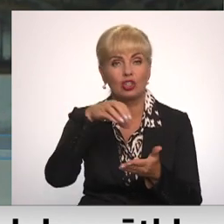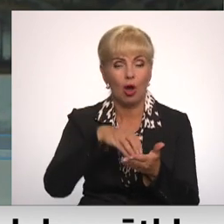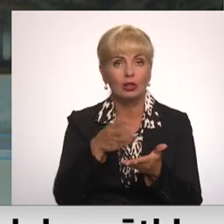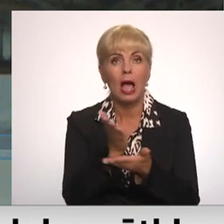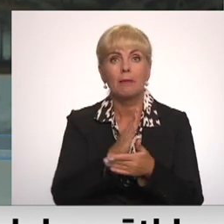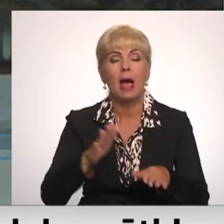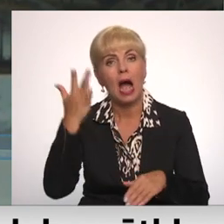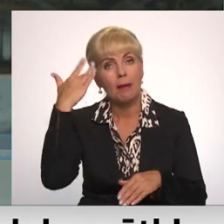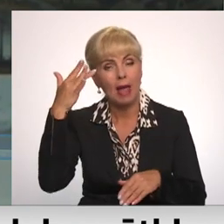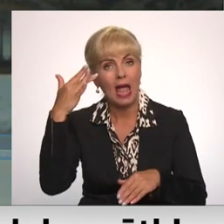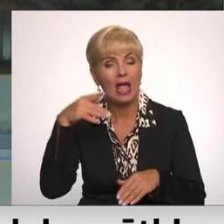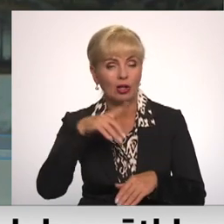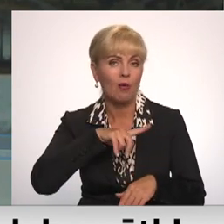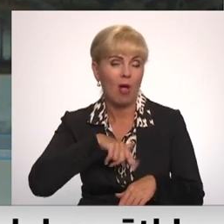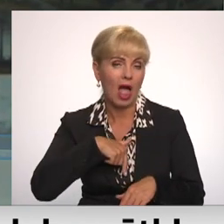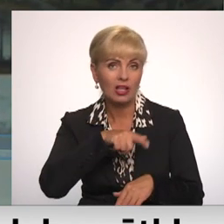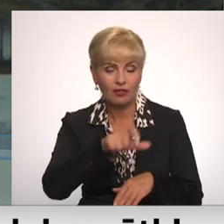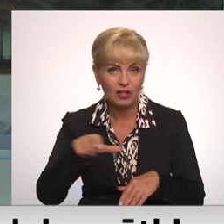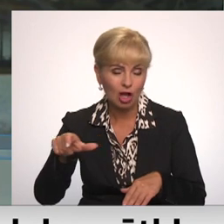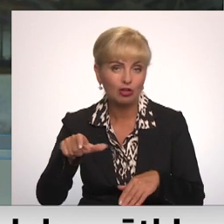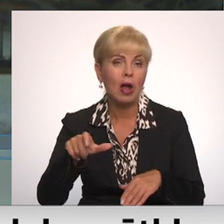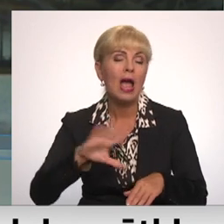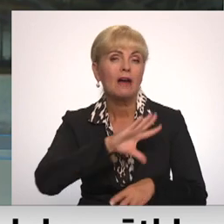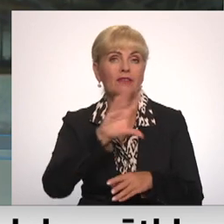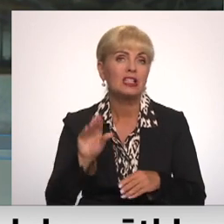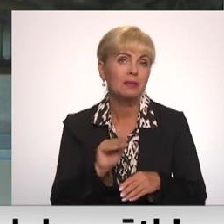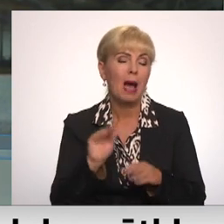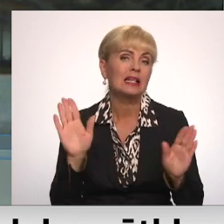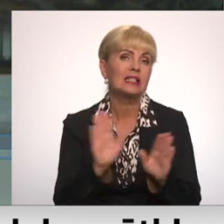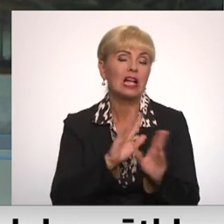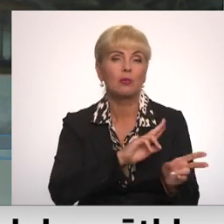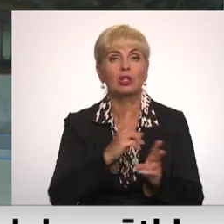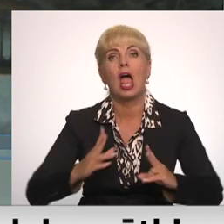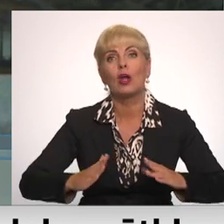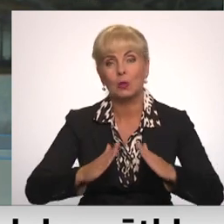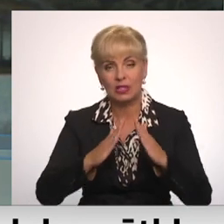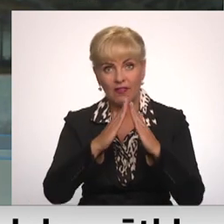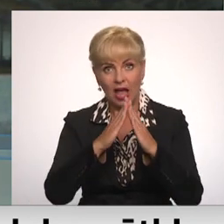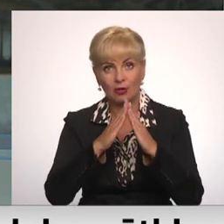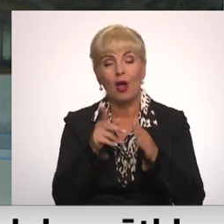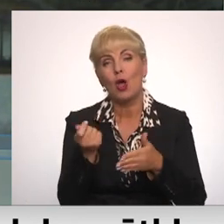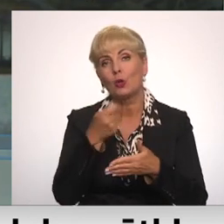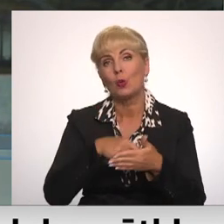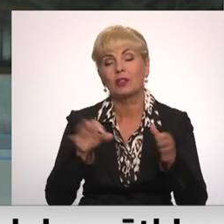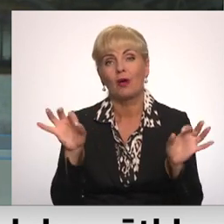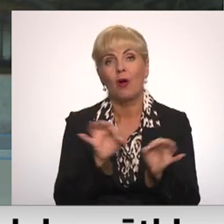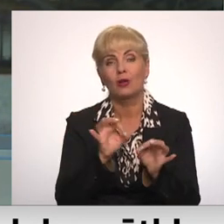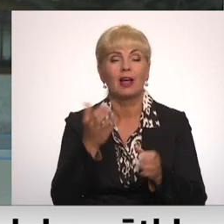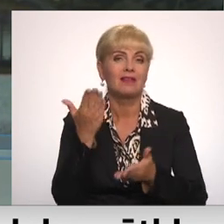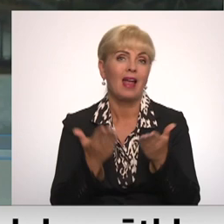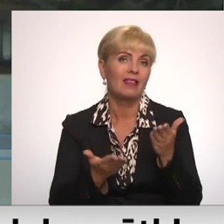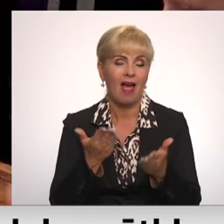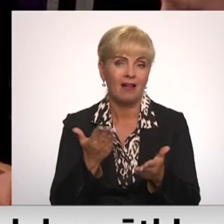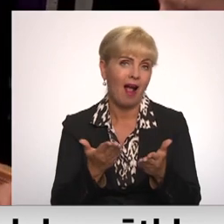Amerikas latviešu 15. Vispārējie dziesmu un deju svētki. Latvijas televīzijai bija iespēja ielūkoties noslēguma koncerta ģenerāla mēģinājumā.